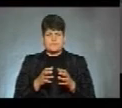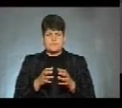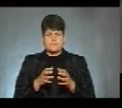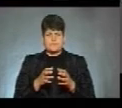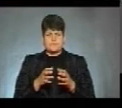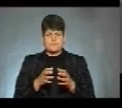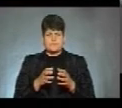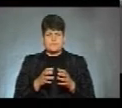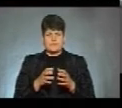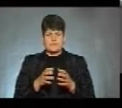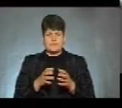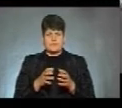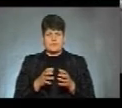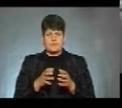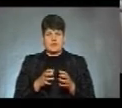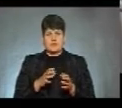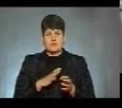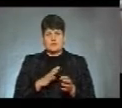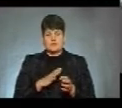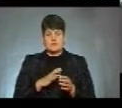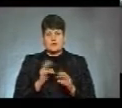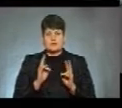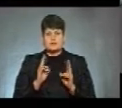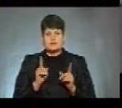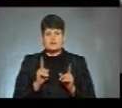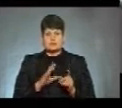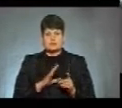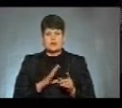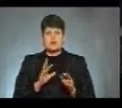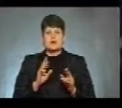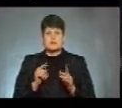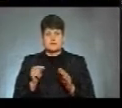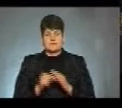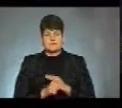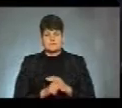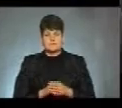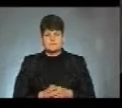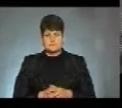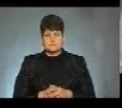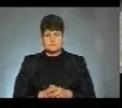оточили, і було б нам там не знаю, що було. То як ми виходили? Потім до скінці